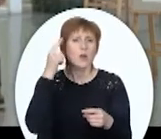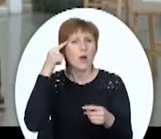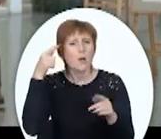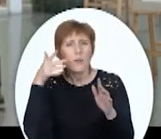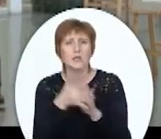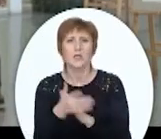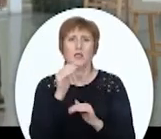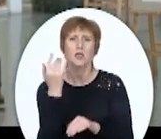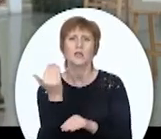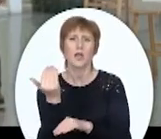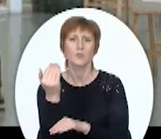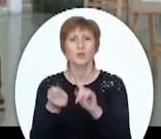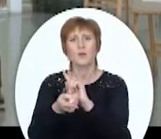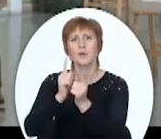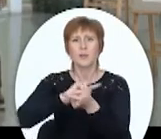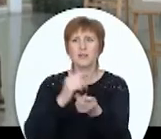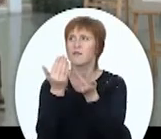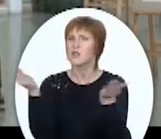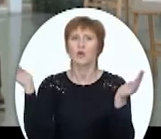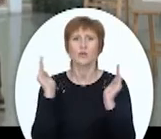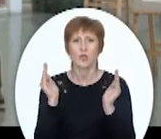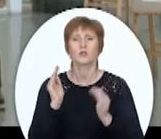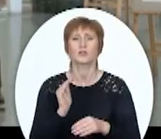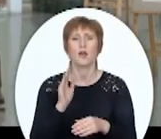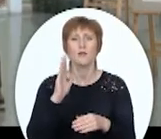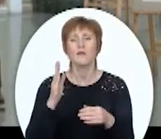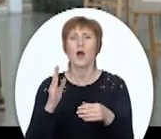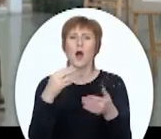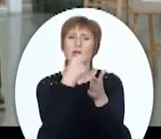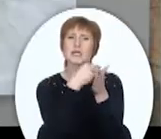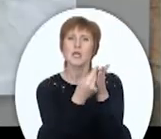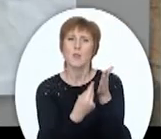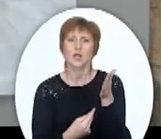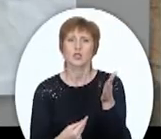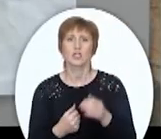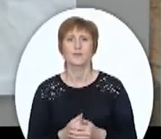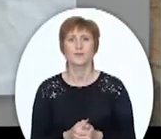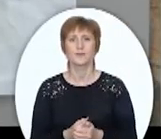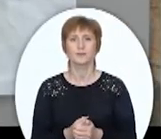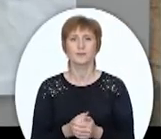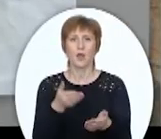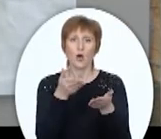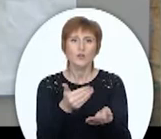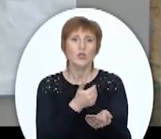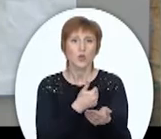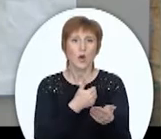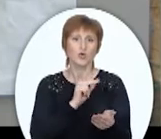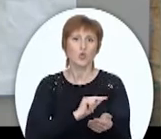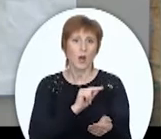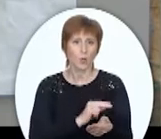ребенка. Преобразование окружающей среды в некое изображение. Я вот эту хочу